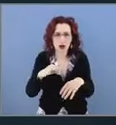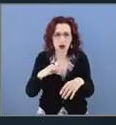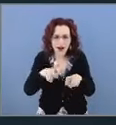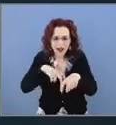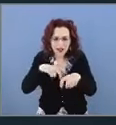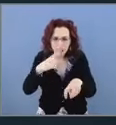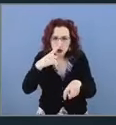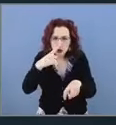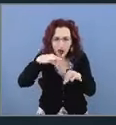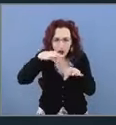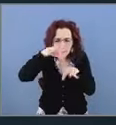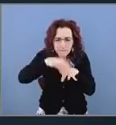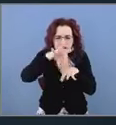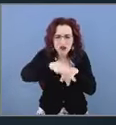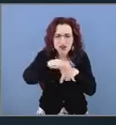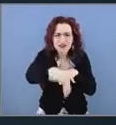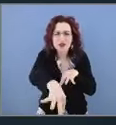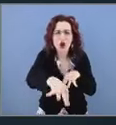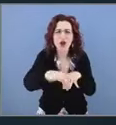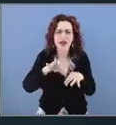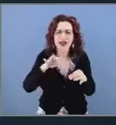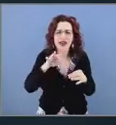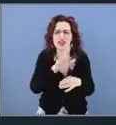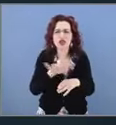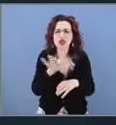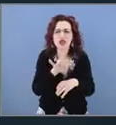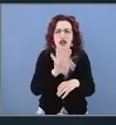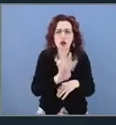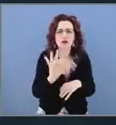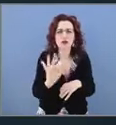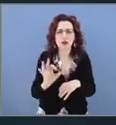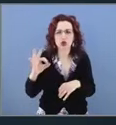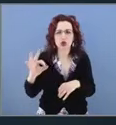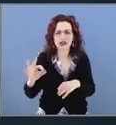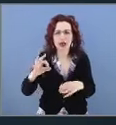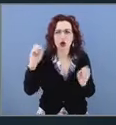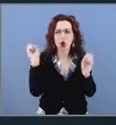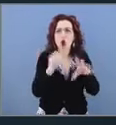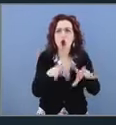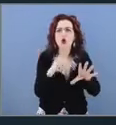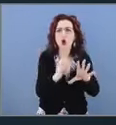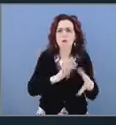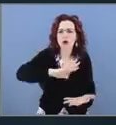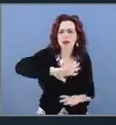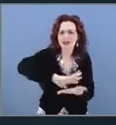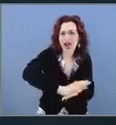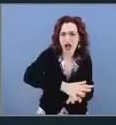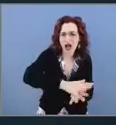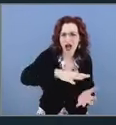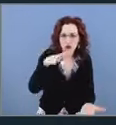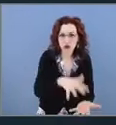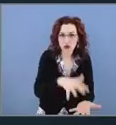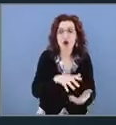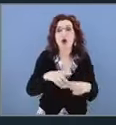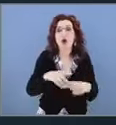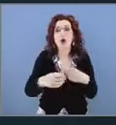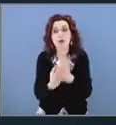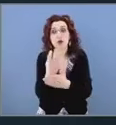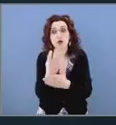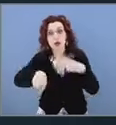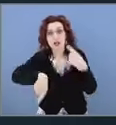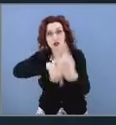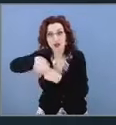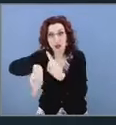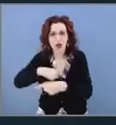digitale 4.0, dell'ottimizzazione dei processi di compostaggio, della produzione vegetale circolare, le produzioni animali sostenibili con